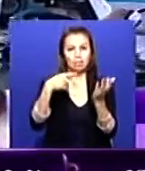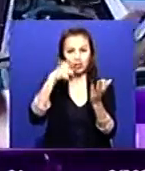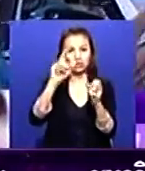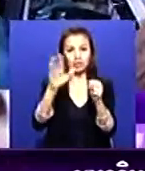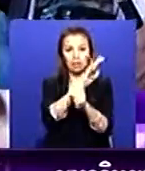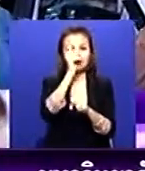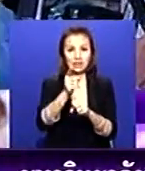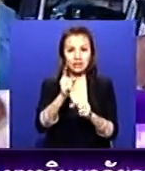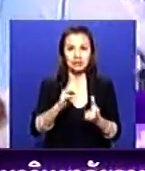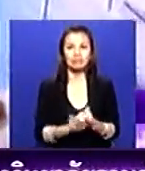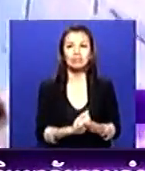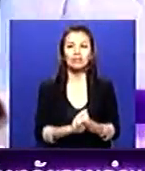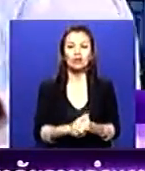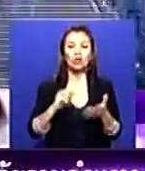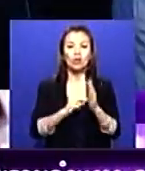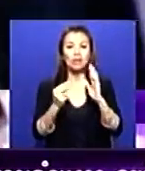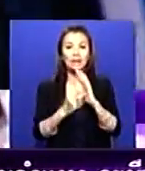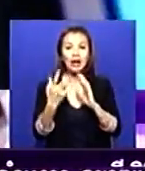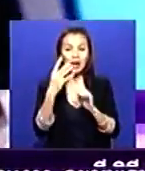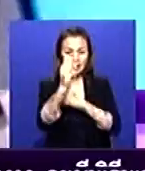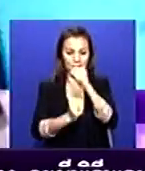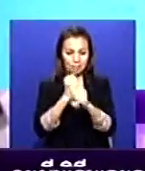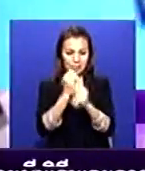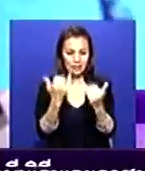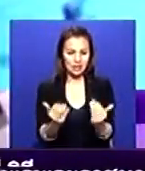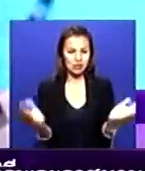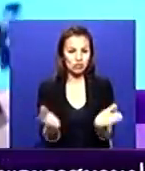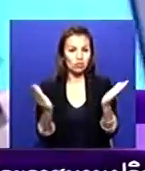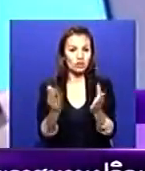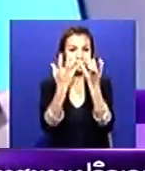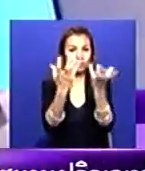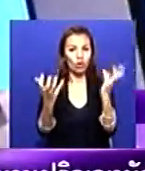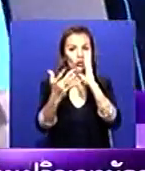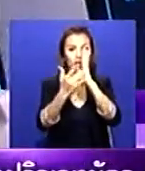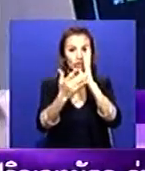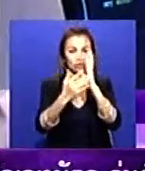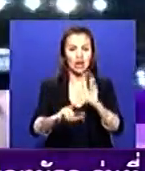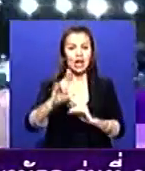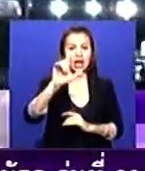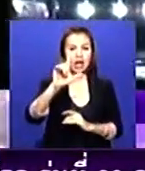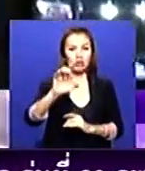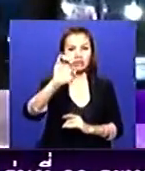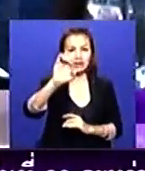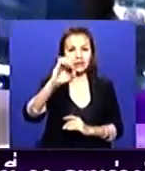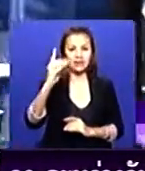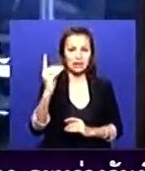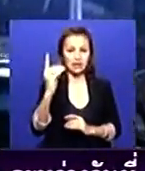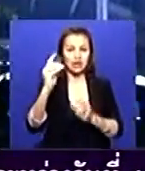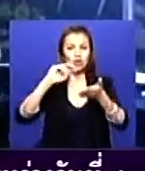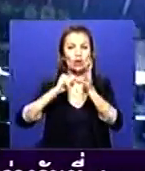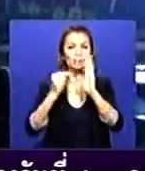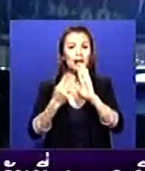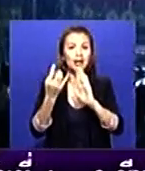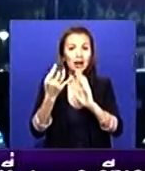ประสิทธิภาพสูงโดยในปีนี้ได้จัดทำโครงการส่งเสริมการใช้อุปกรณ์ส่องสว่าง LED ซึ่งเป็นนวัตกรรมด้านอุป